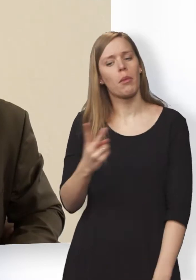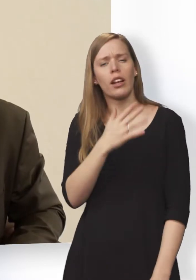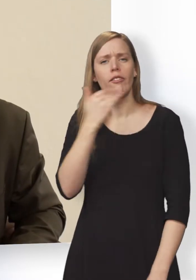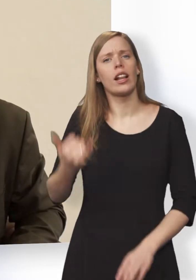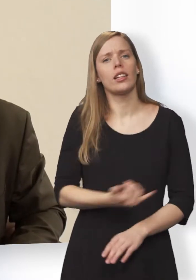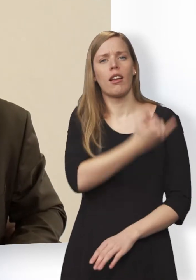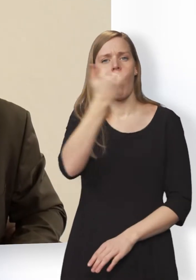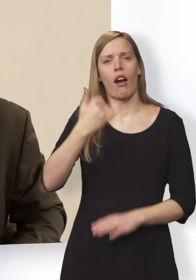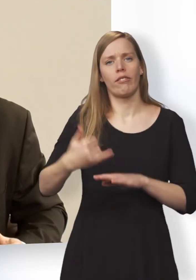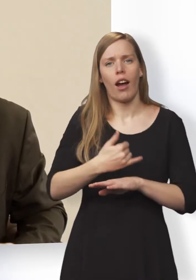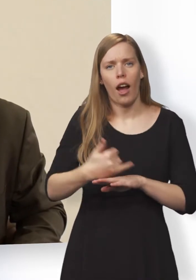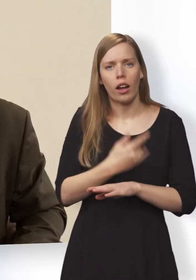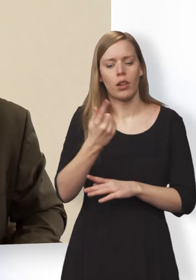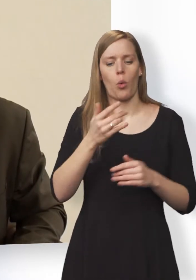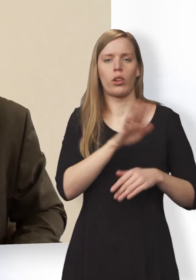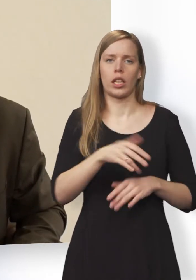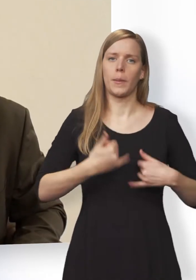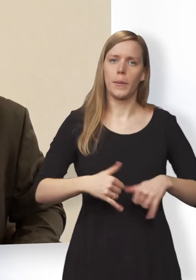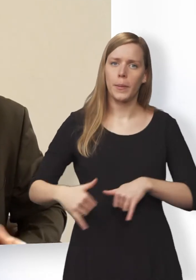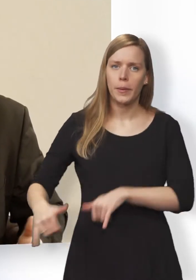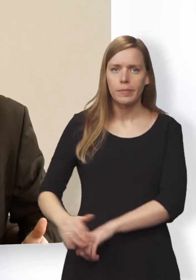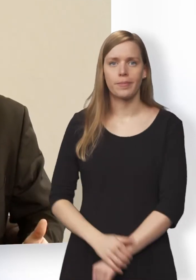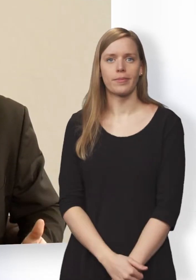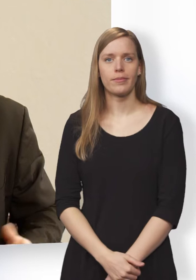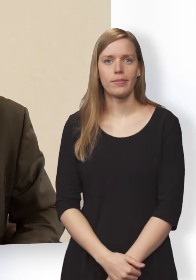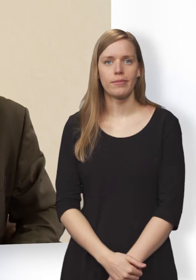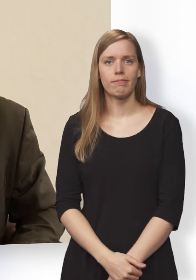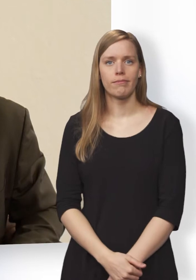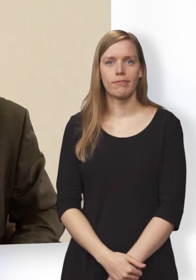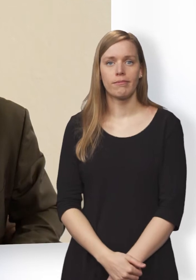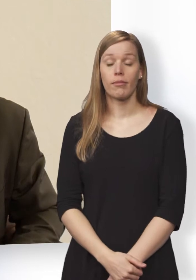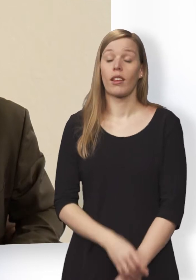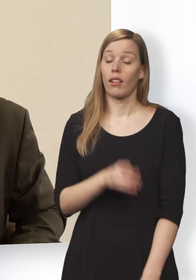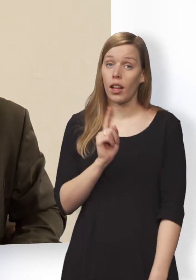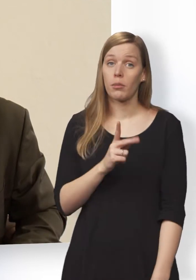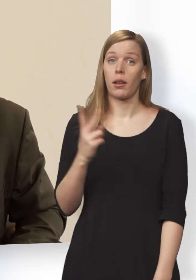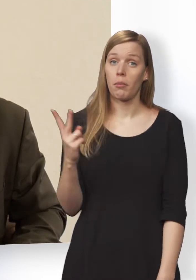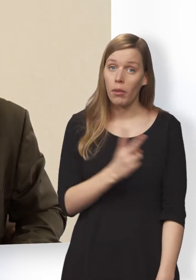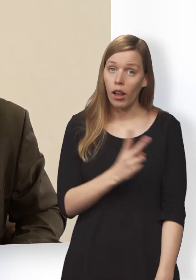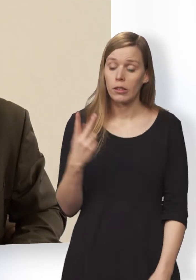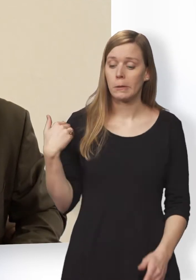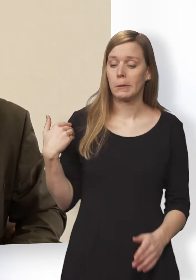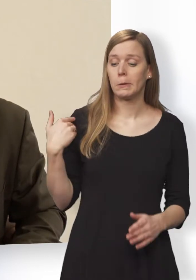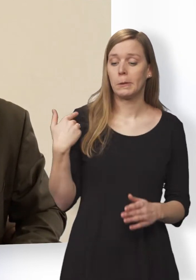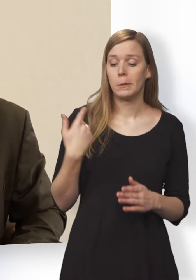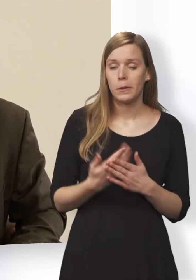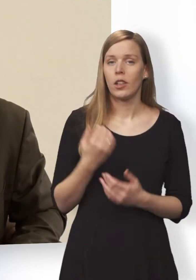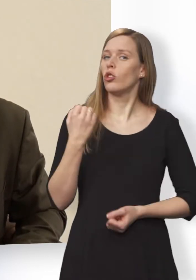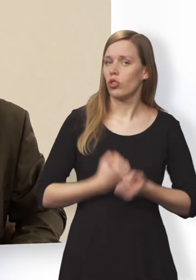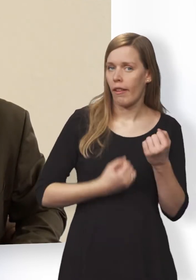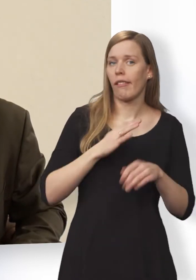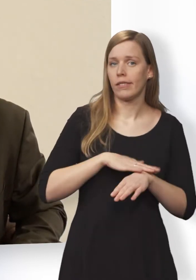jahren verheiratet sie haben kinder und hatten doch jetzt beide auch schweres